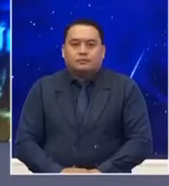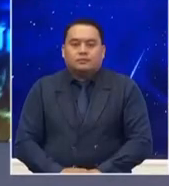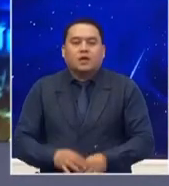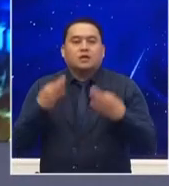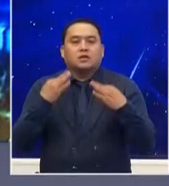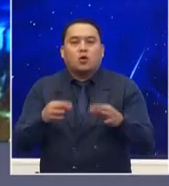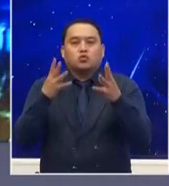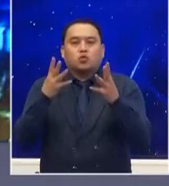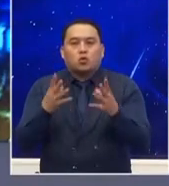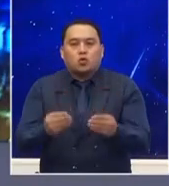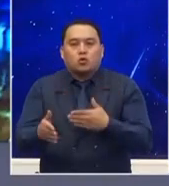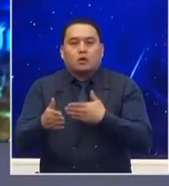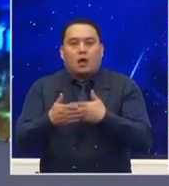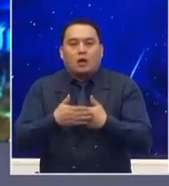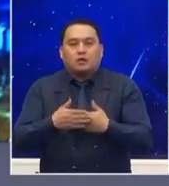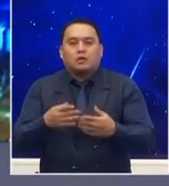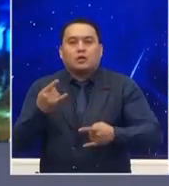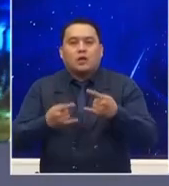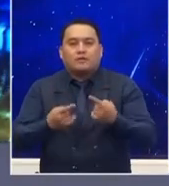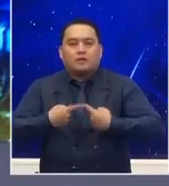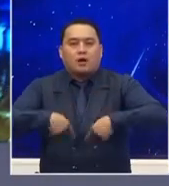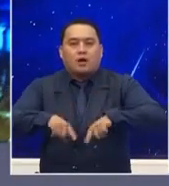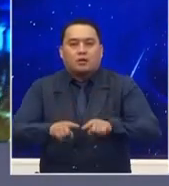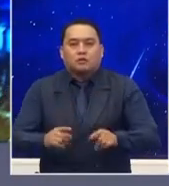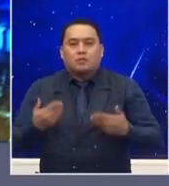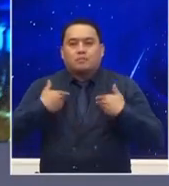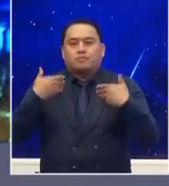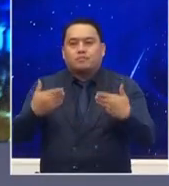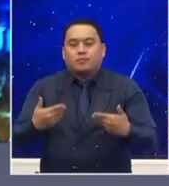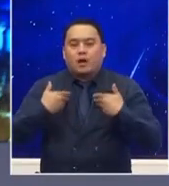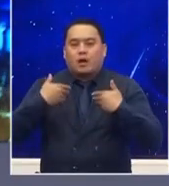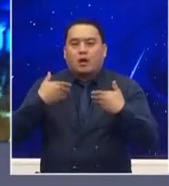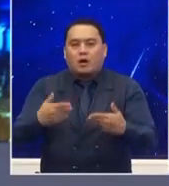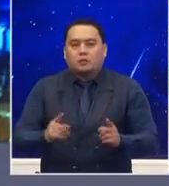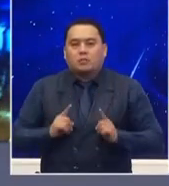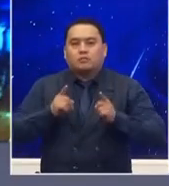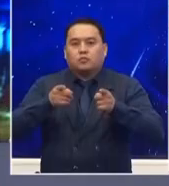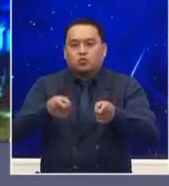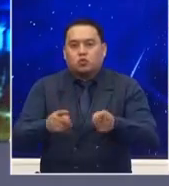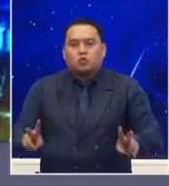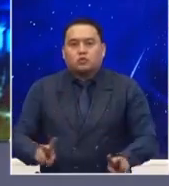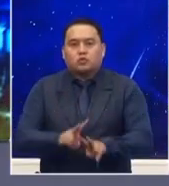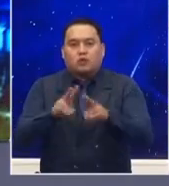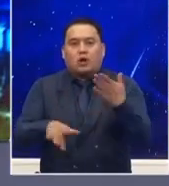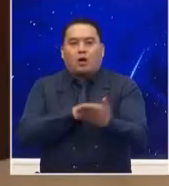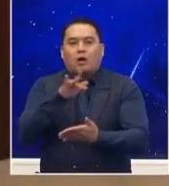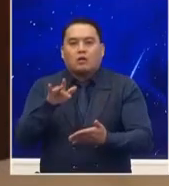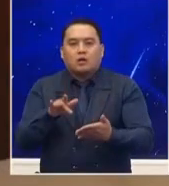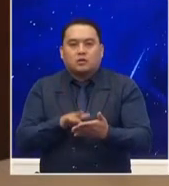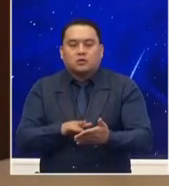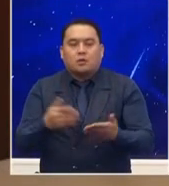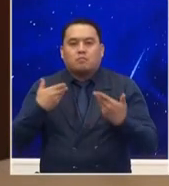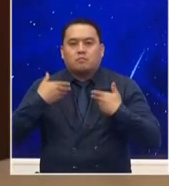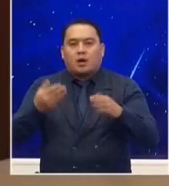Тәуелсіздік күні қарсаңында редакциямызға мерекелік құттықтаулар толассыз түсіп жатыр. Бірі бүгін ел ордасы Нұрсұлтан қаласынан жетті. Халық қариясыз ақ